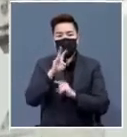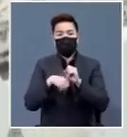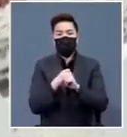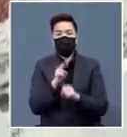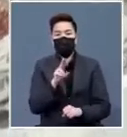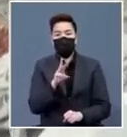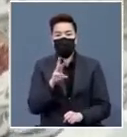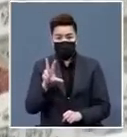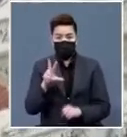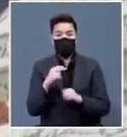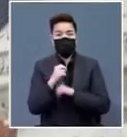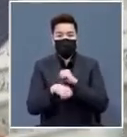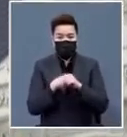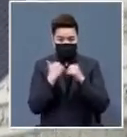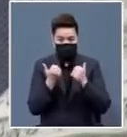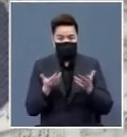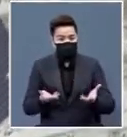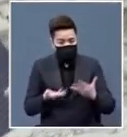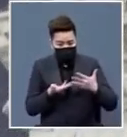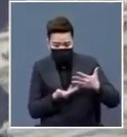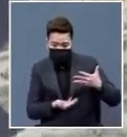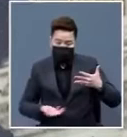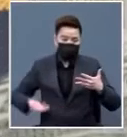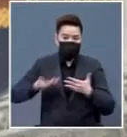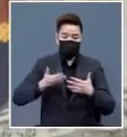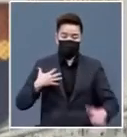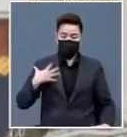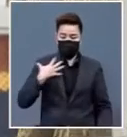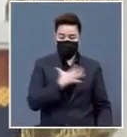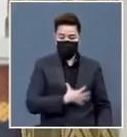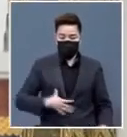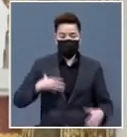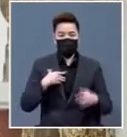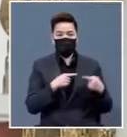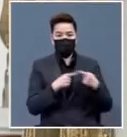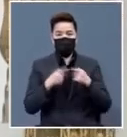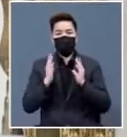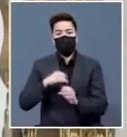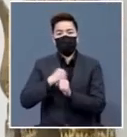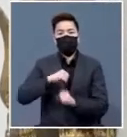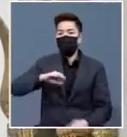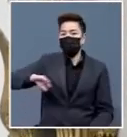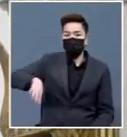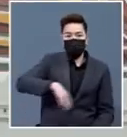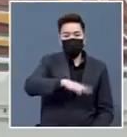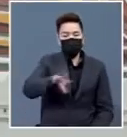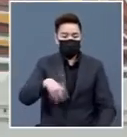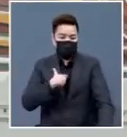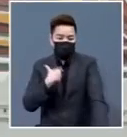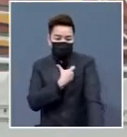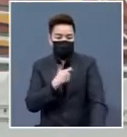2563และในปีนี้ได้ยกระดับการให้บริการด้านสุขอนามัยอย่างต่อเนื่องและเจ้าหน้าที่ให้บริการได้รับ